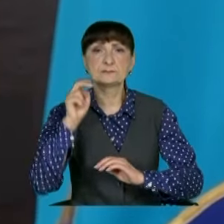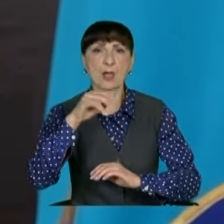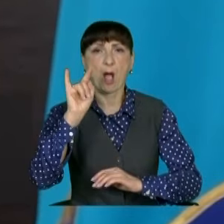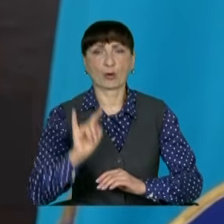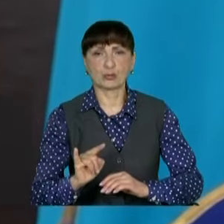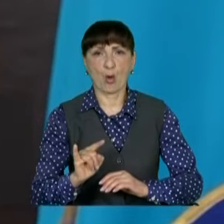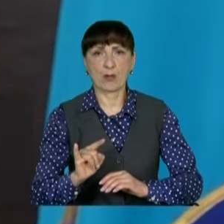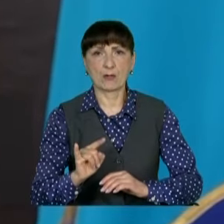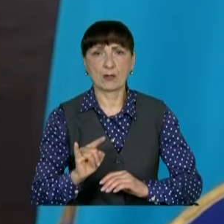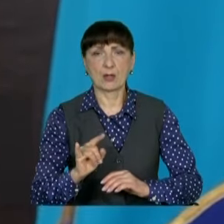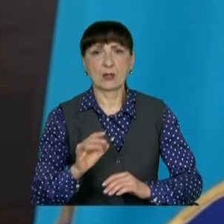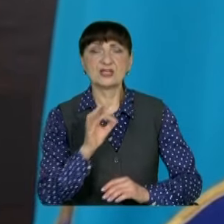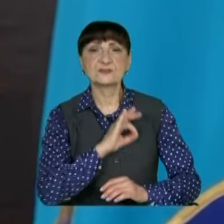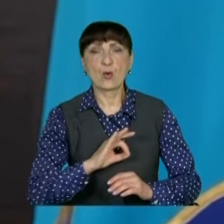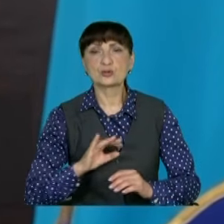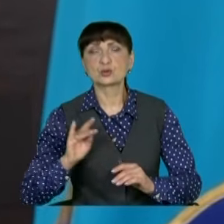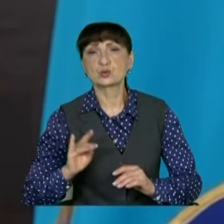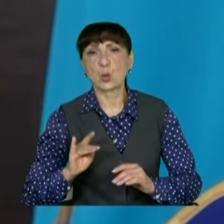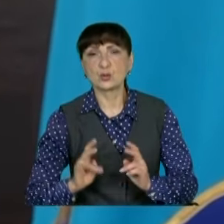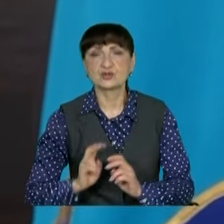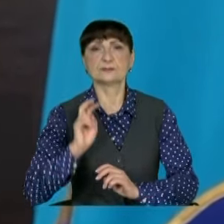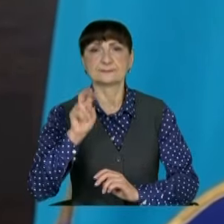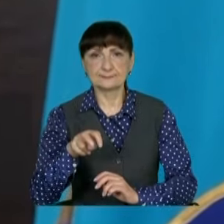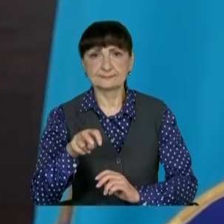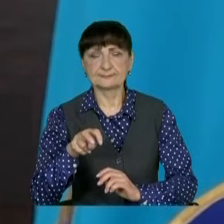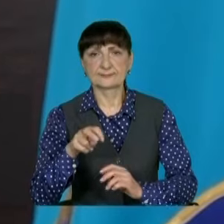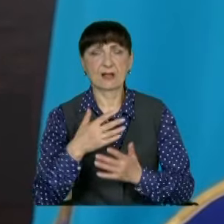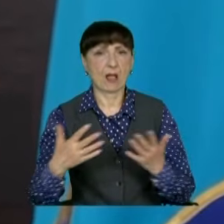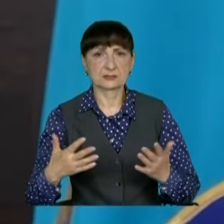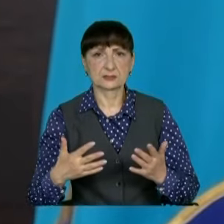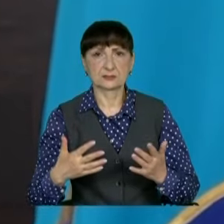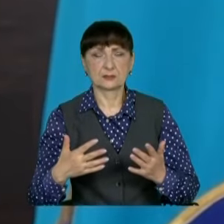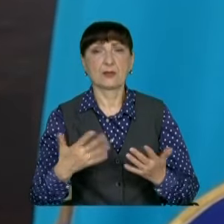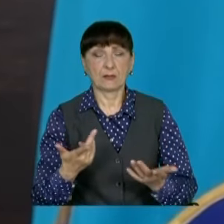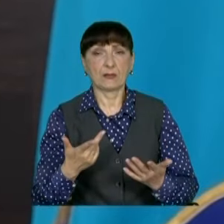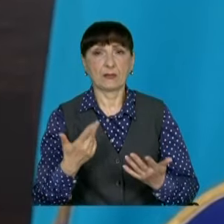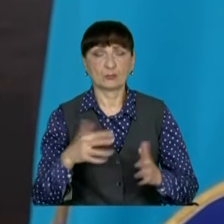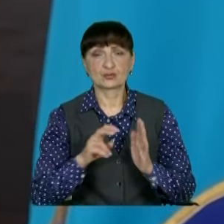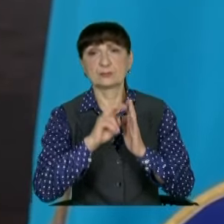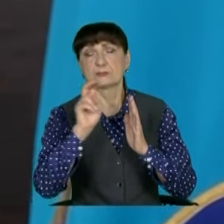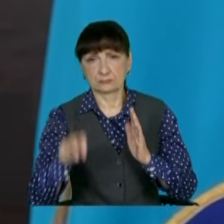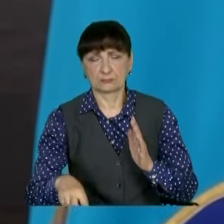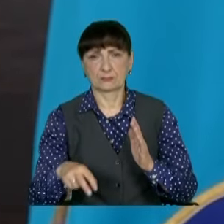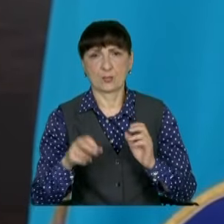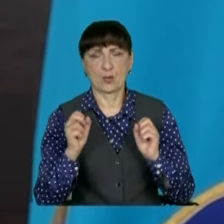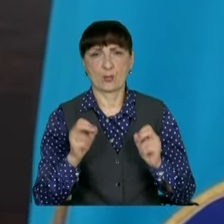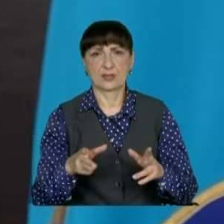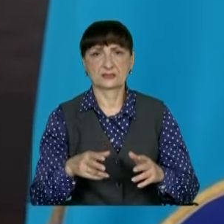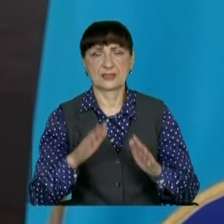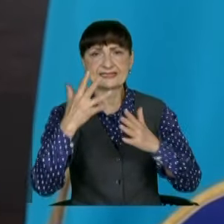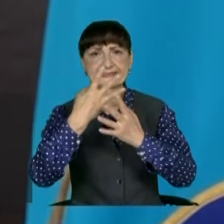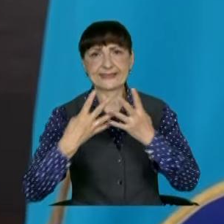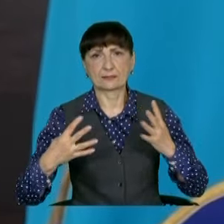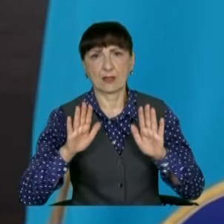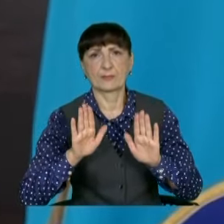подоконник, используя в качестве подставки стоящие рядом с окном предметы мебели и опираются на противомоскитную сетку.